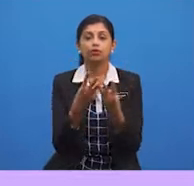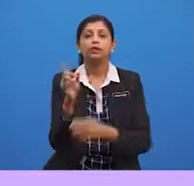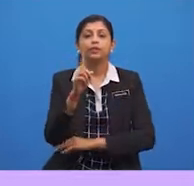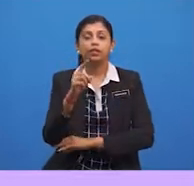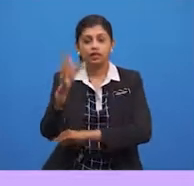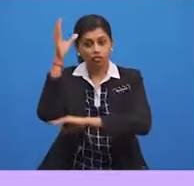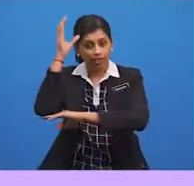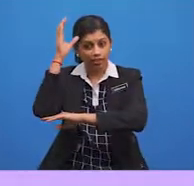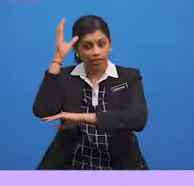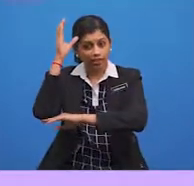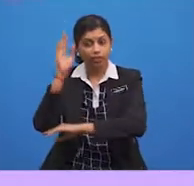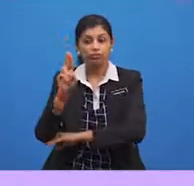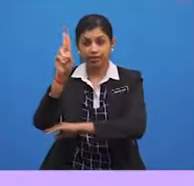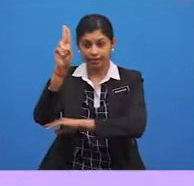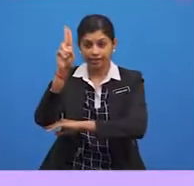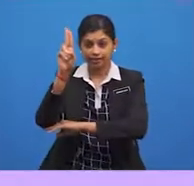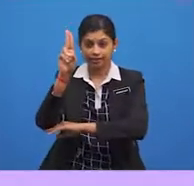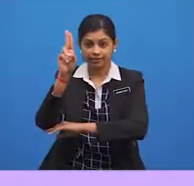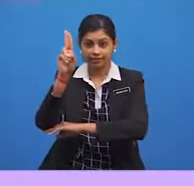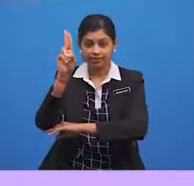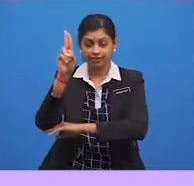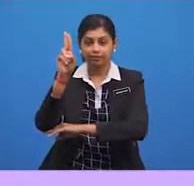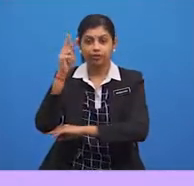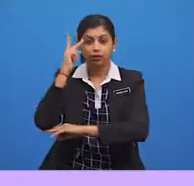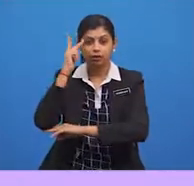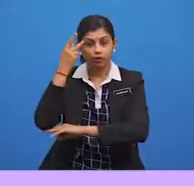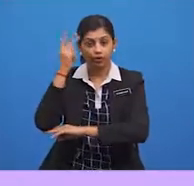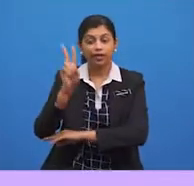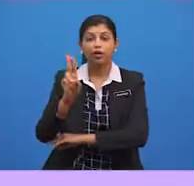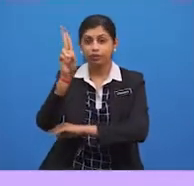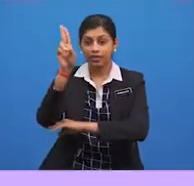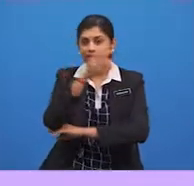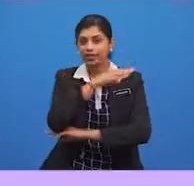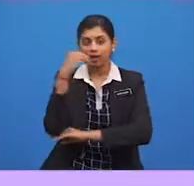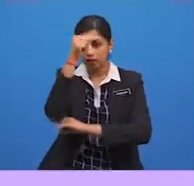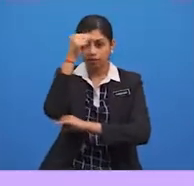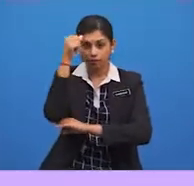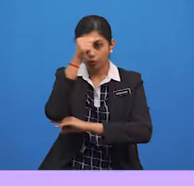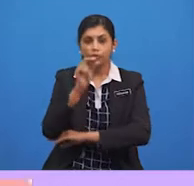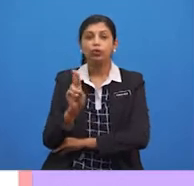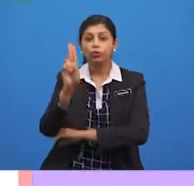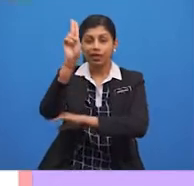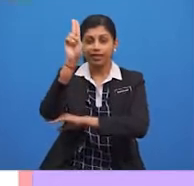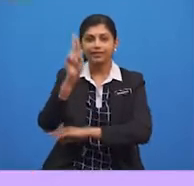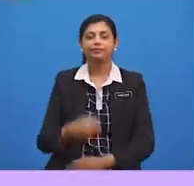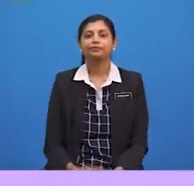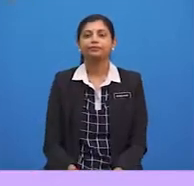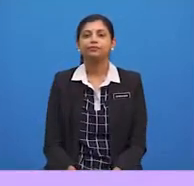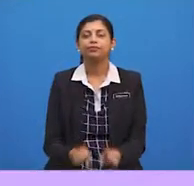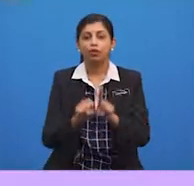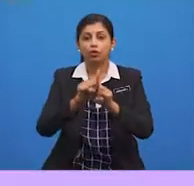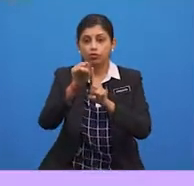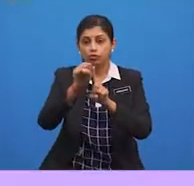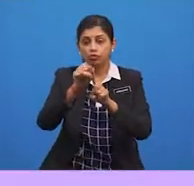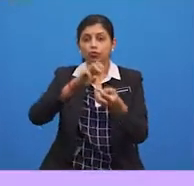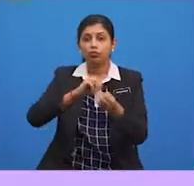China Utara, Korea Utara dan Jepun Utara. Suhu pada